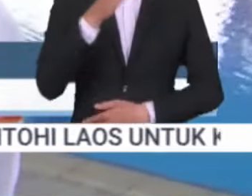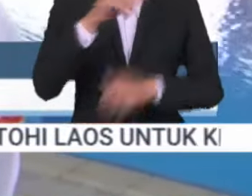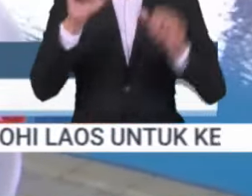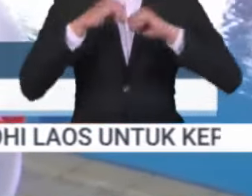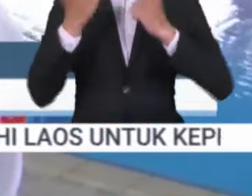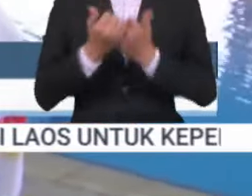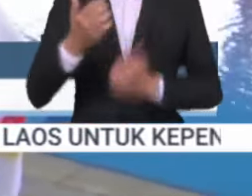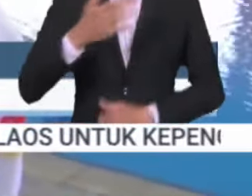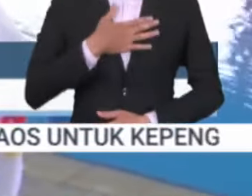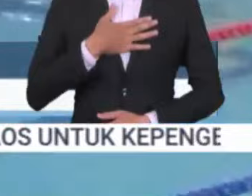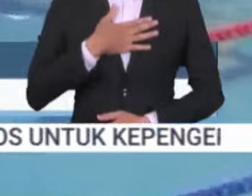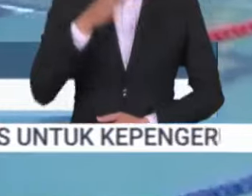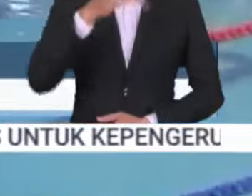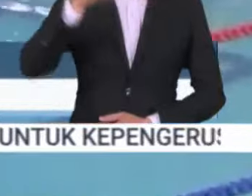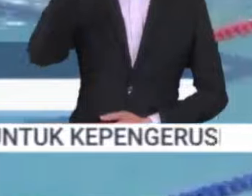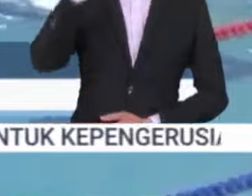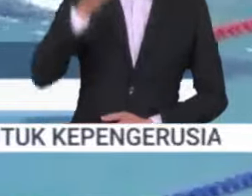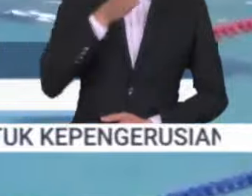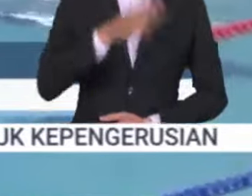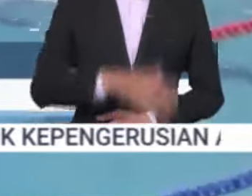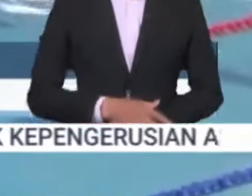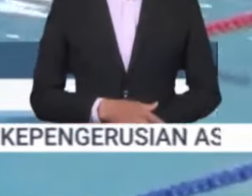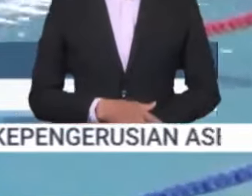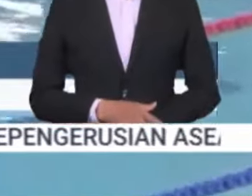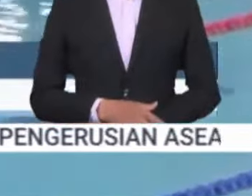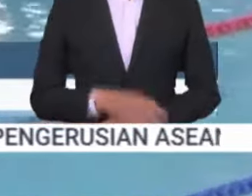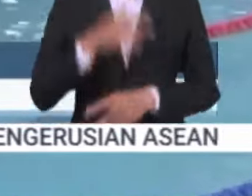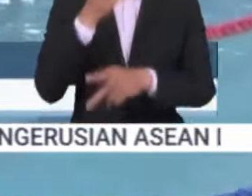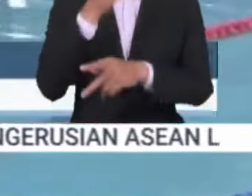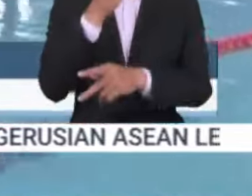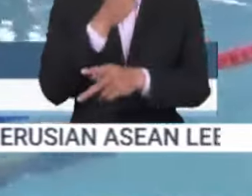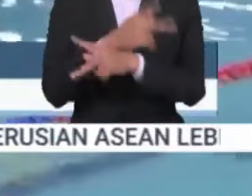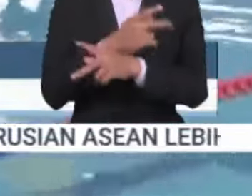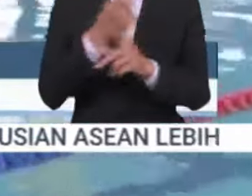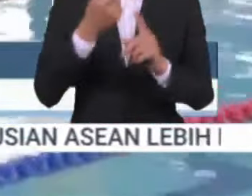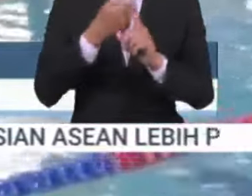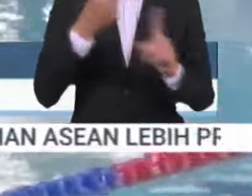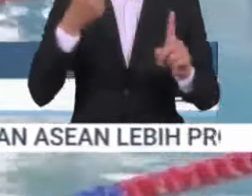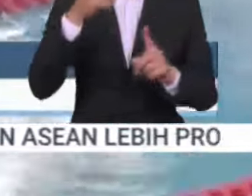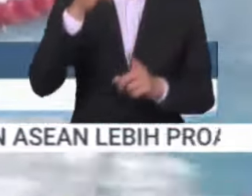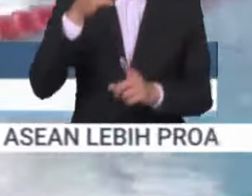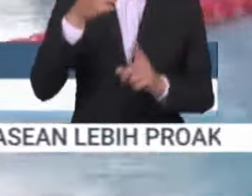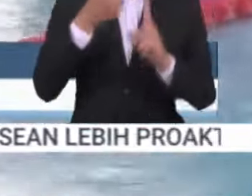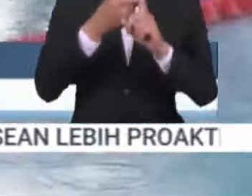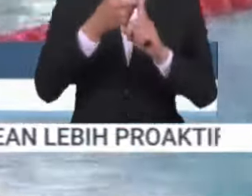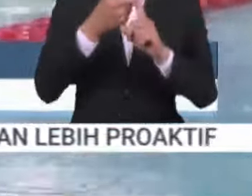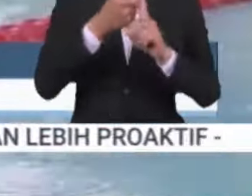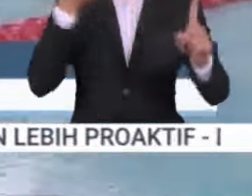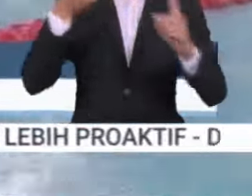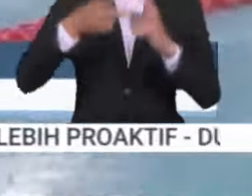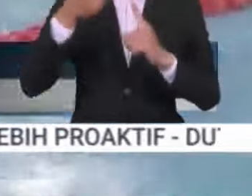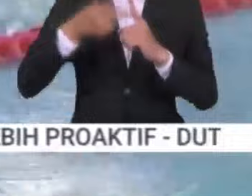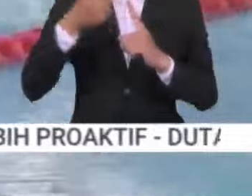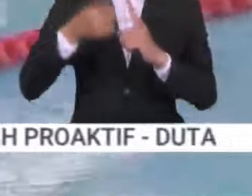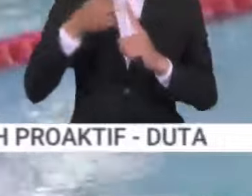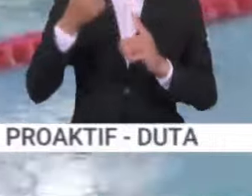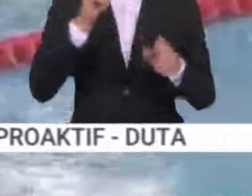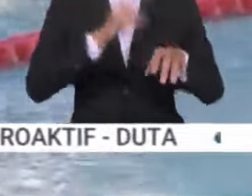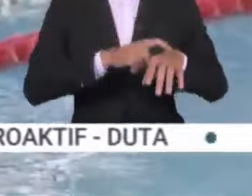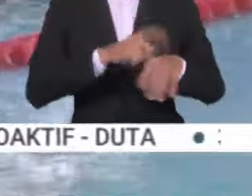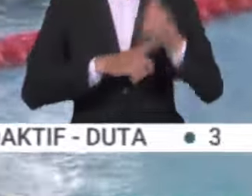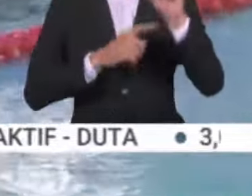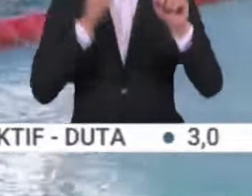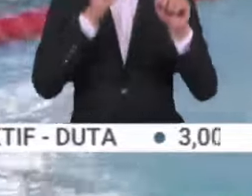saya dengan mak ayah saya. Sementara itu, pingat perak dimenangi Firdaus Fariduddin Nordin dari Pulau Pinang dengan catatan